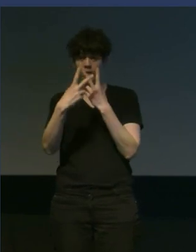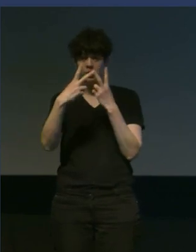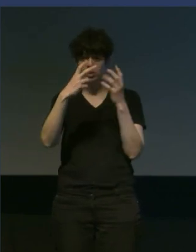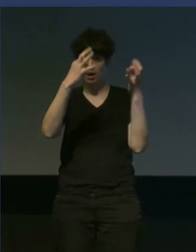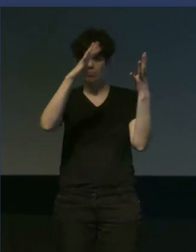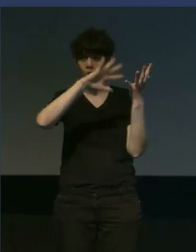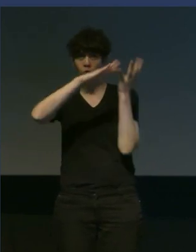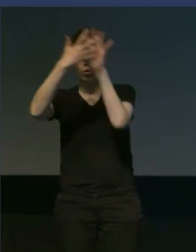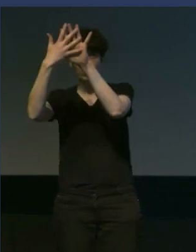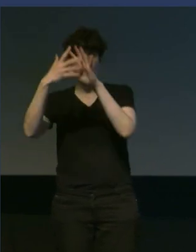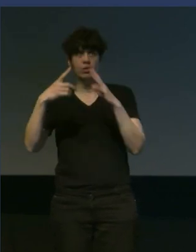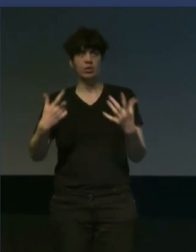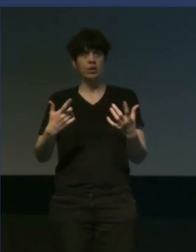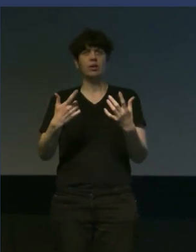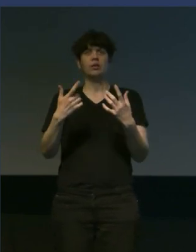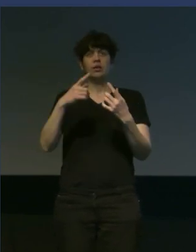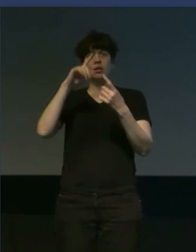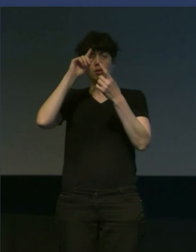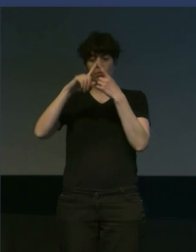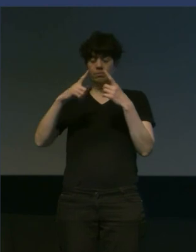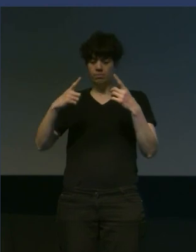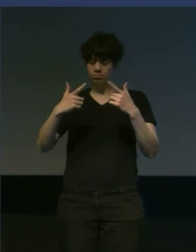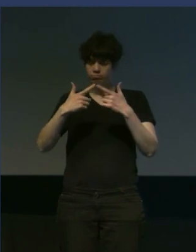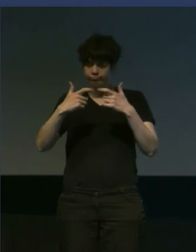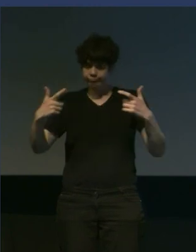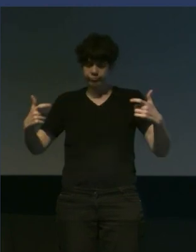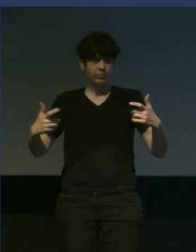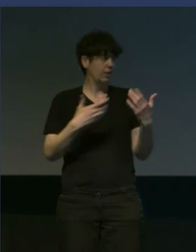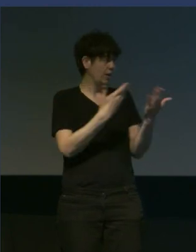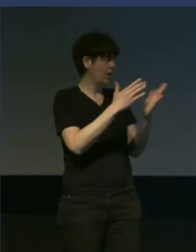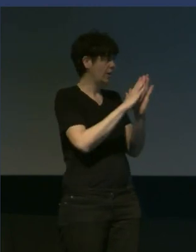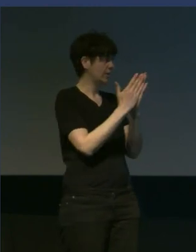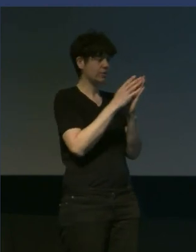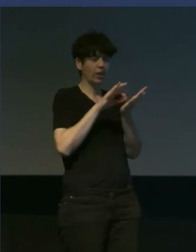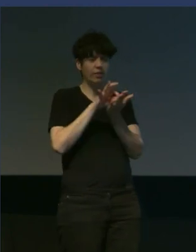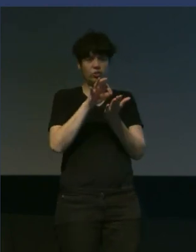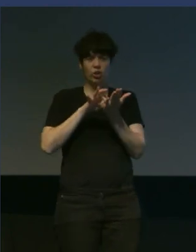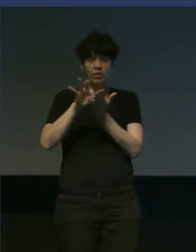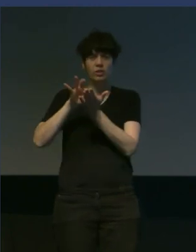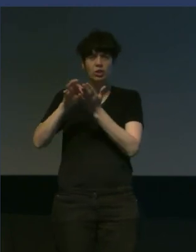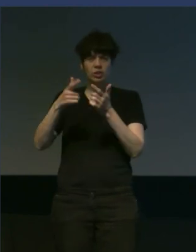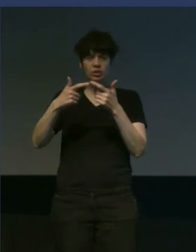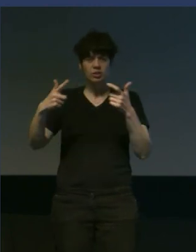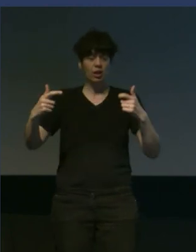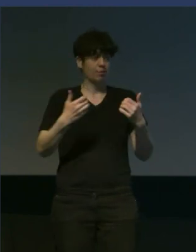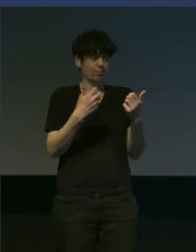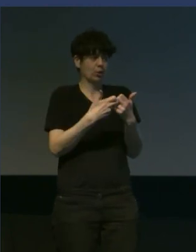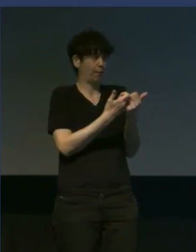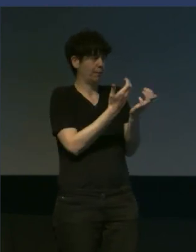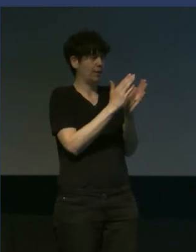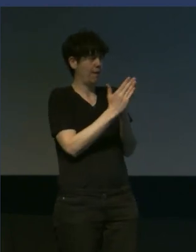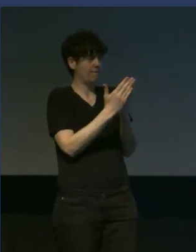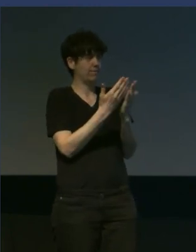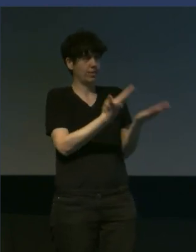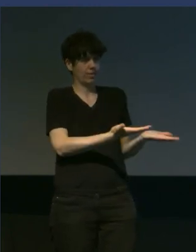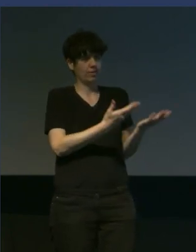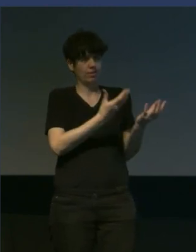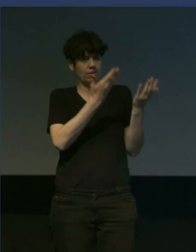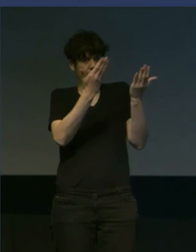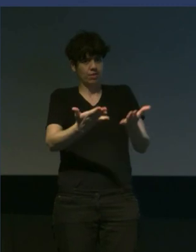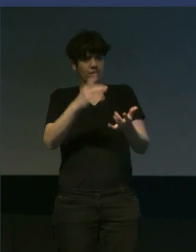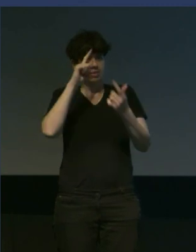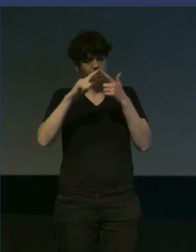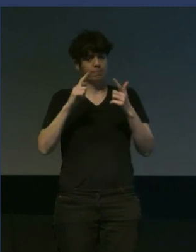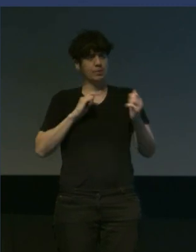de diversification justement de une façon de faire avec ce livre justement qui montre, qui apporte une nouvelle chose sur la médiation scientifique, sur